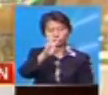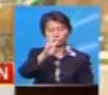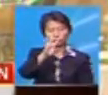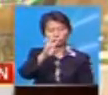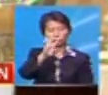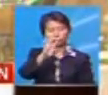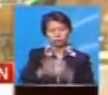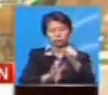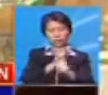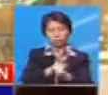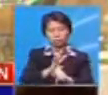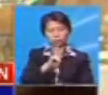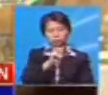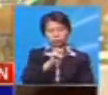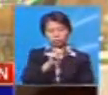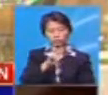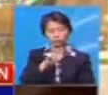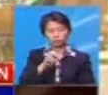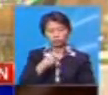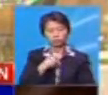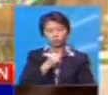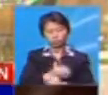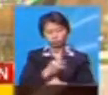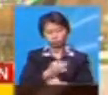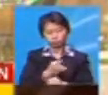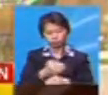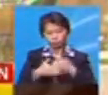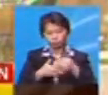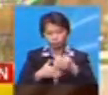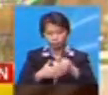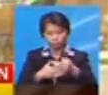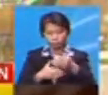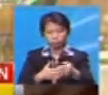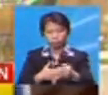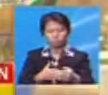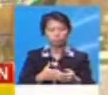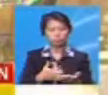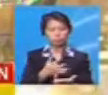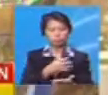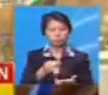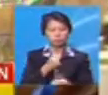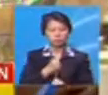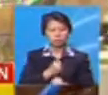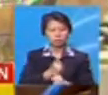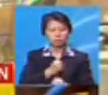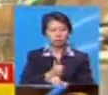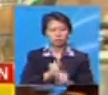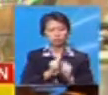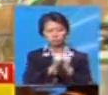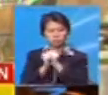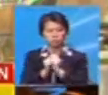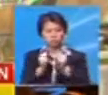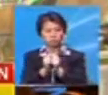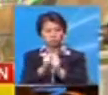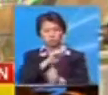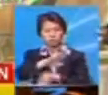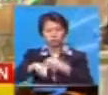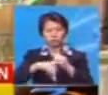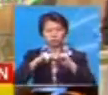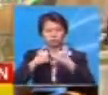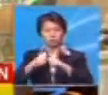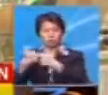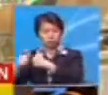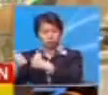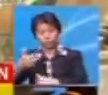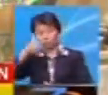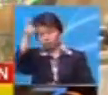so we are working very hard, stepping up our effort in all areas and working together with all agencies within the